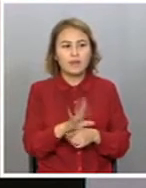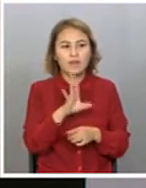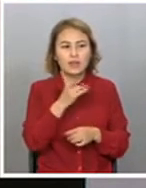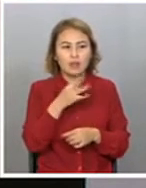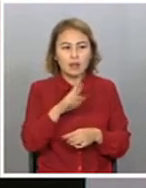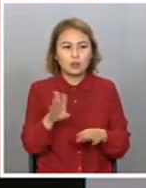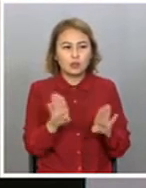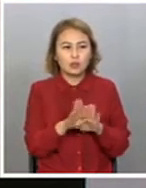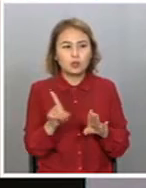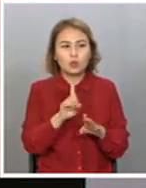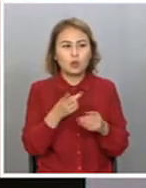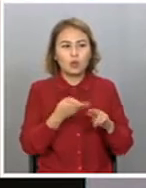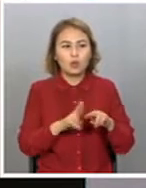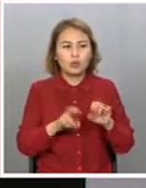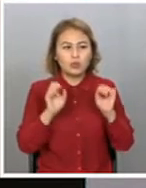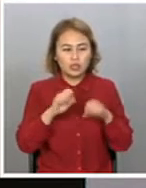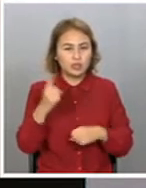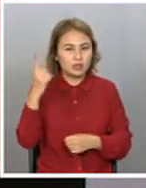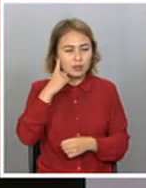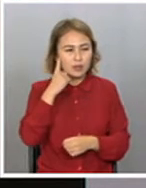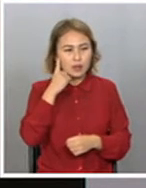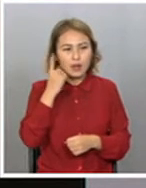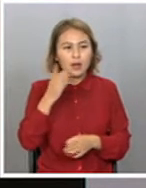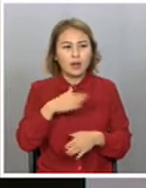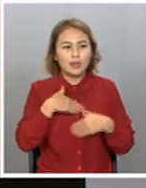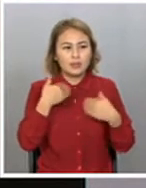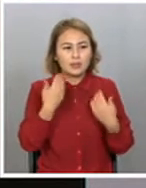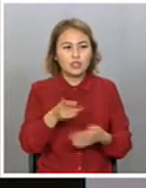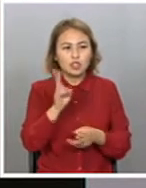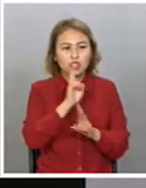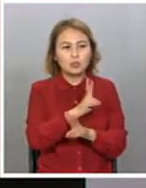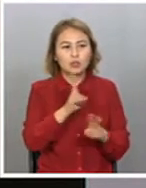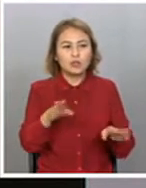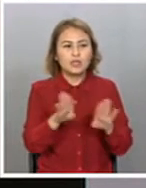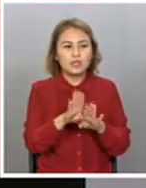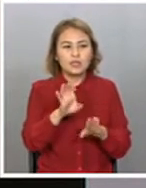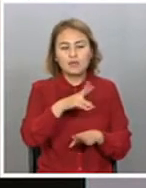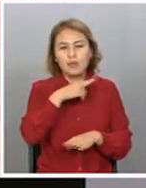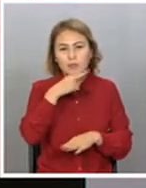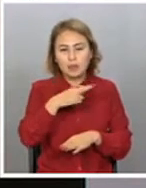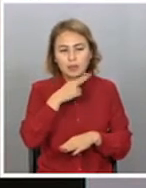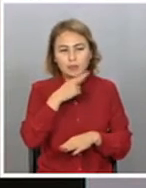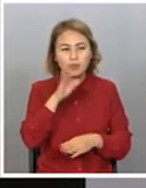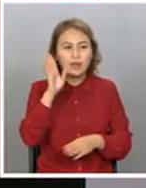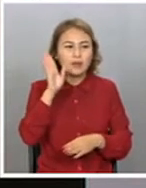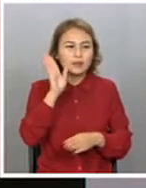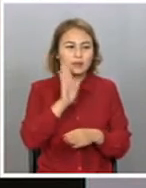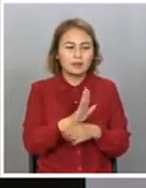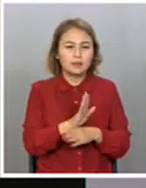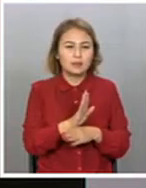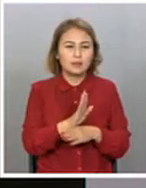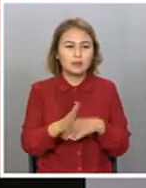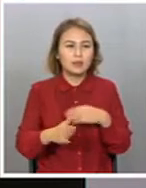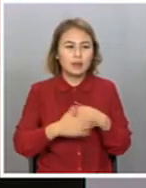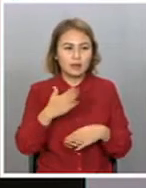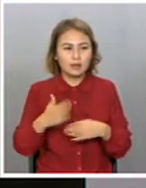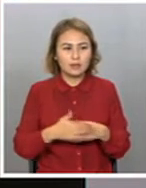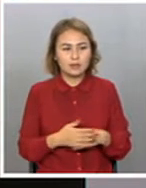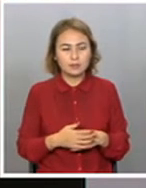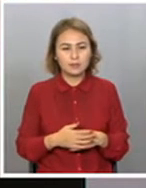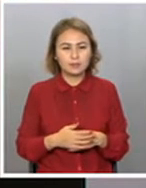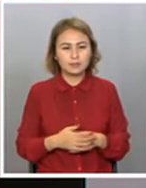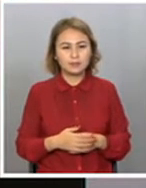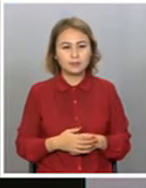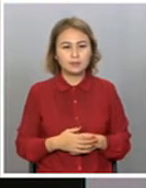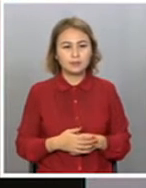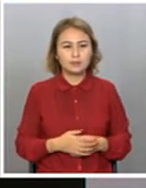Внял – то же, что услышать. Отнестись к чему-нибудь со вниманием. Давайте рассмотрим